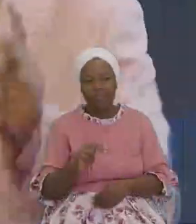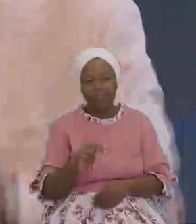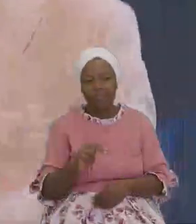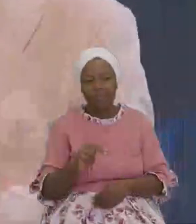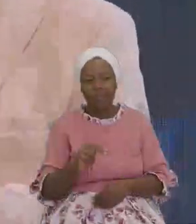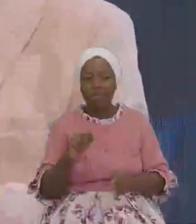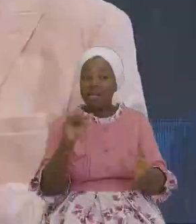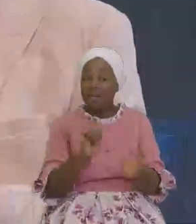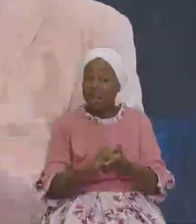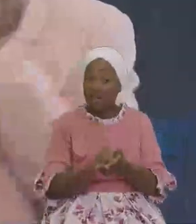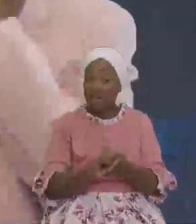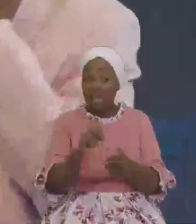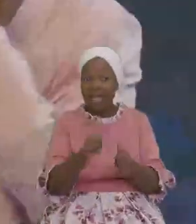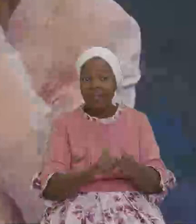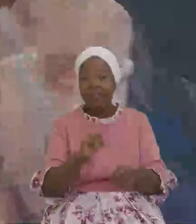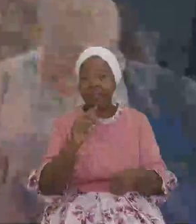Que